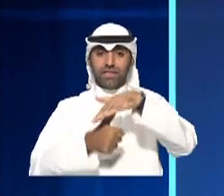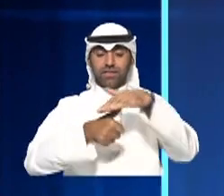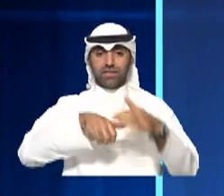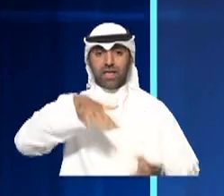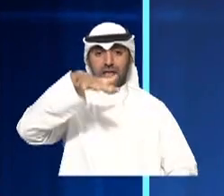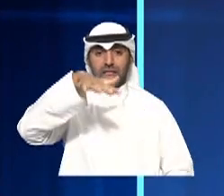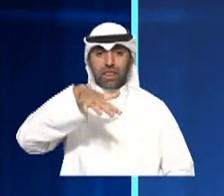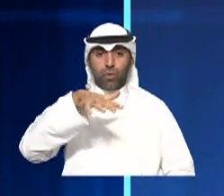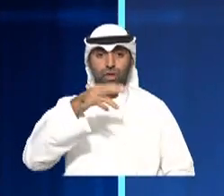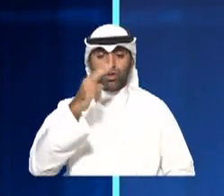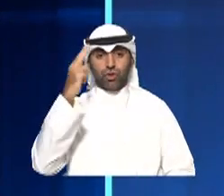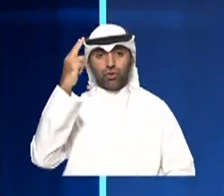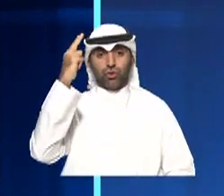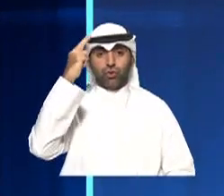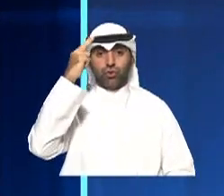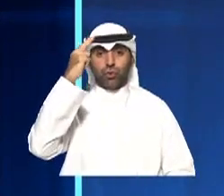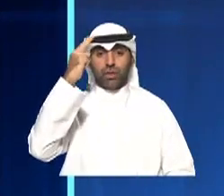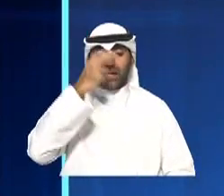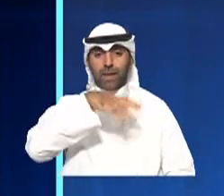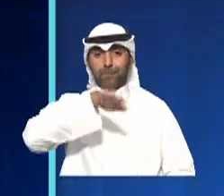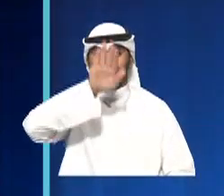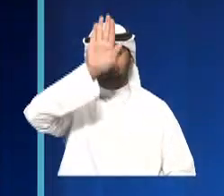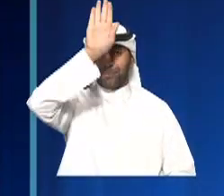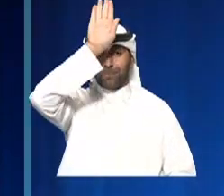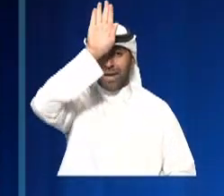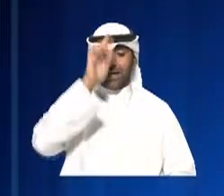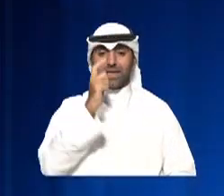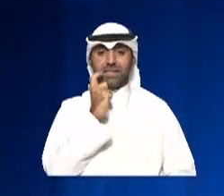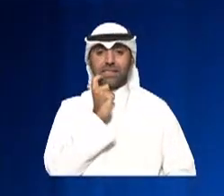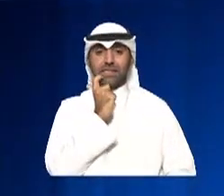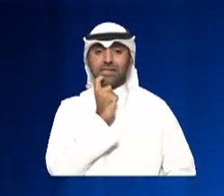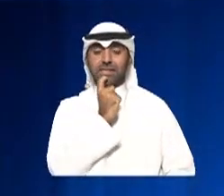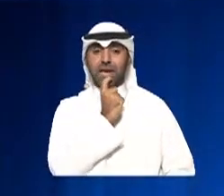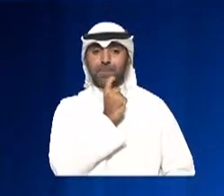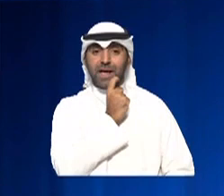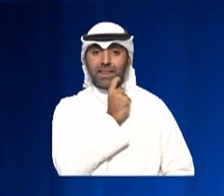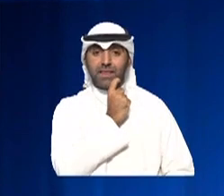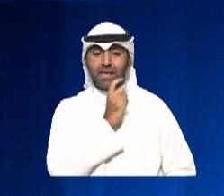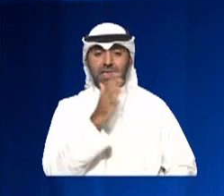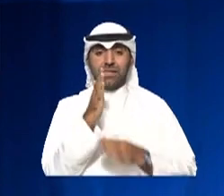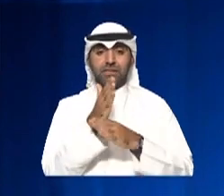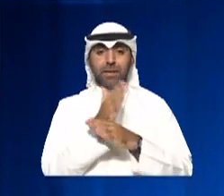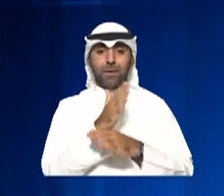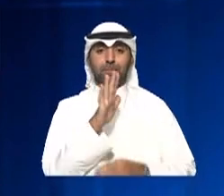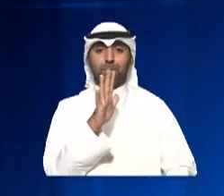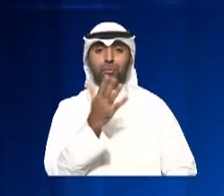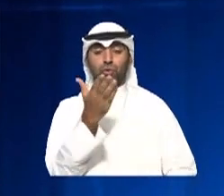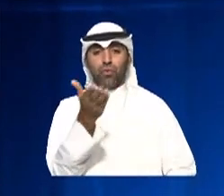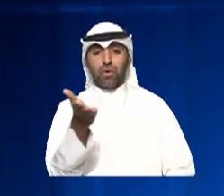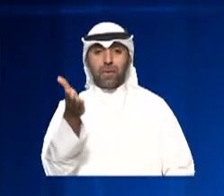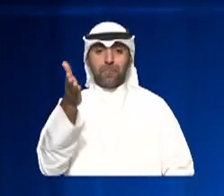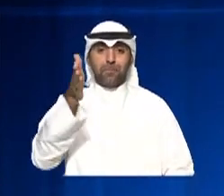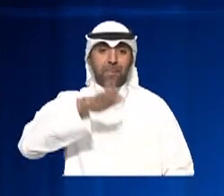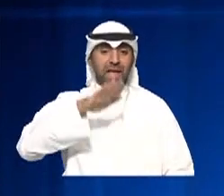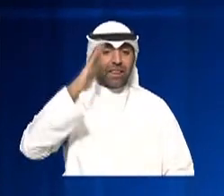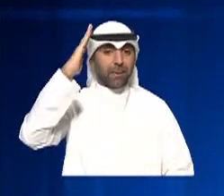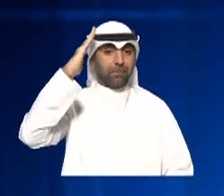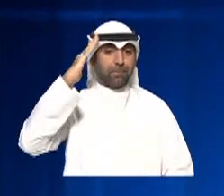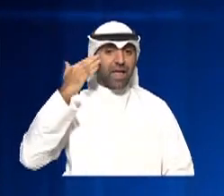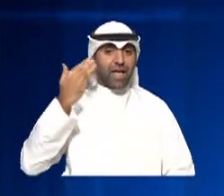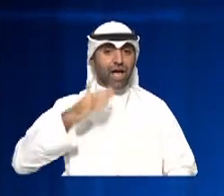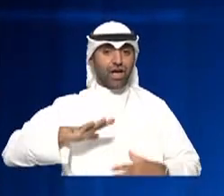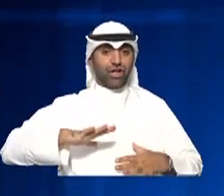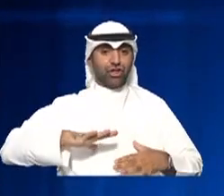بن عبد العزيز آل سعود ملك المملكة العربية السعودية الشقيقة. ضمنها سموه خالص تعازيه وصادق